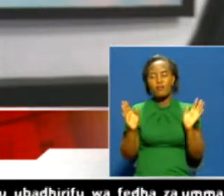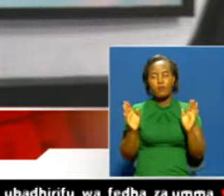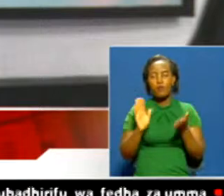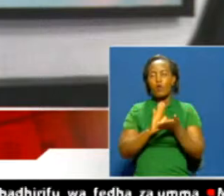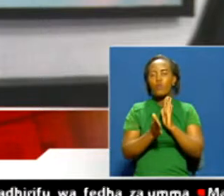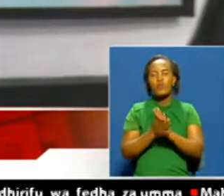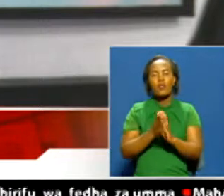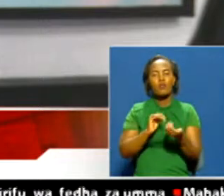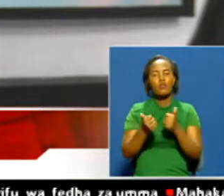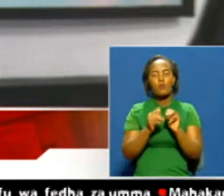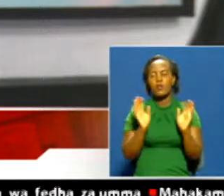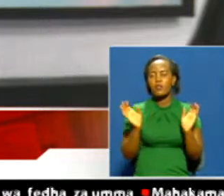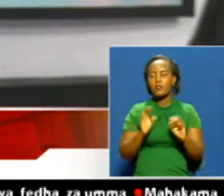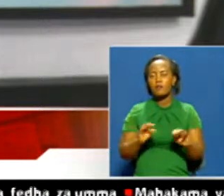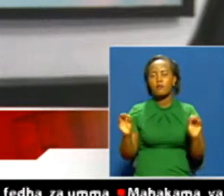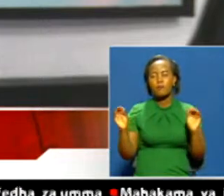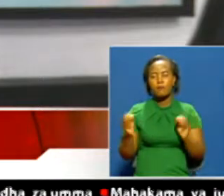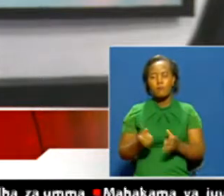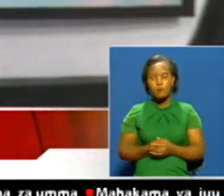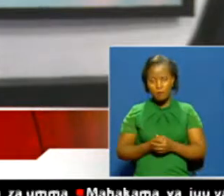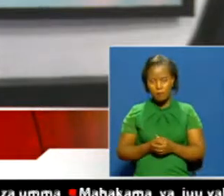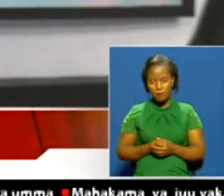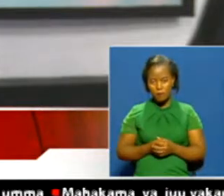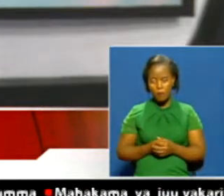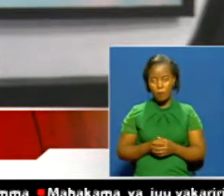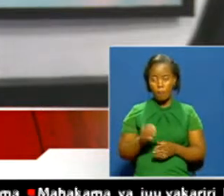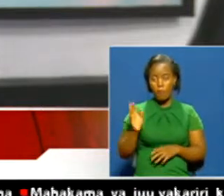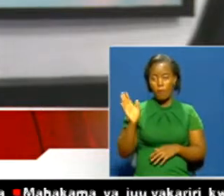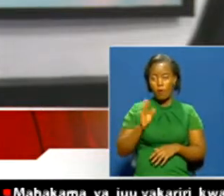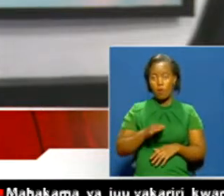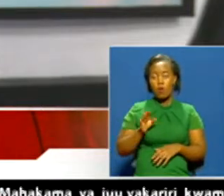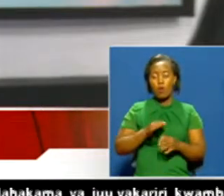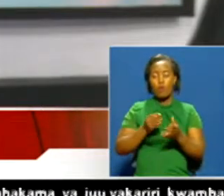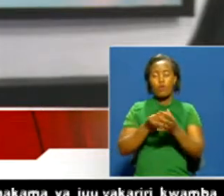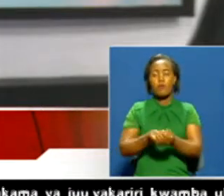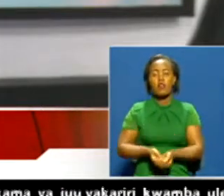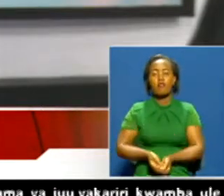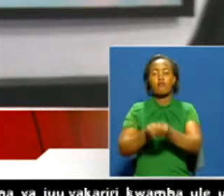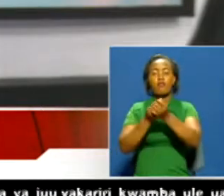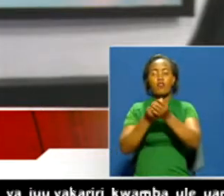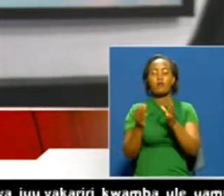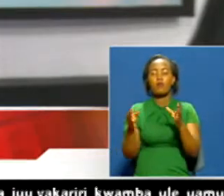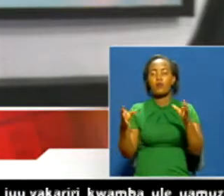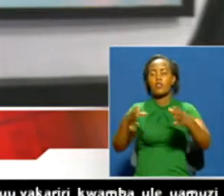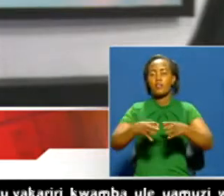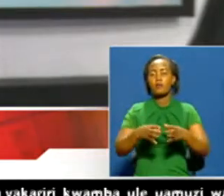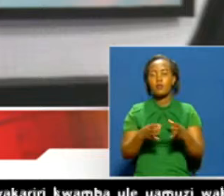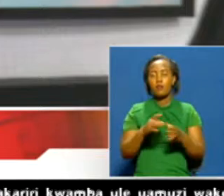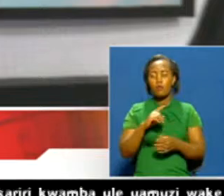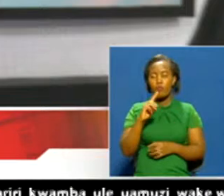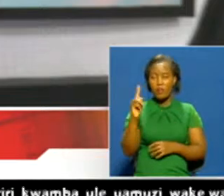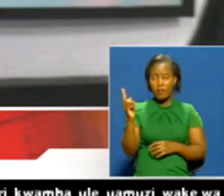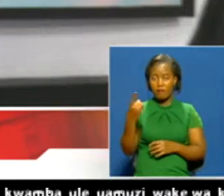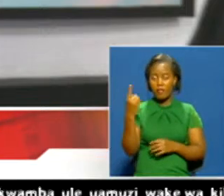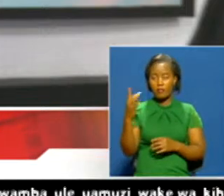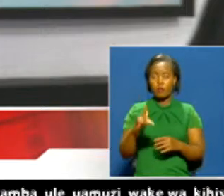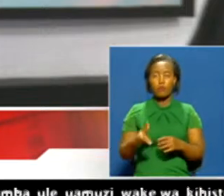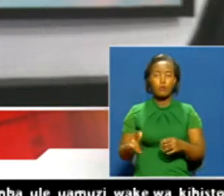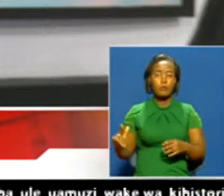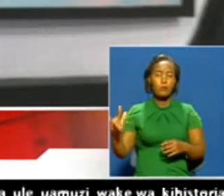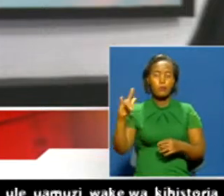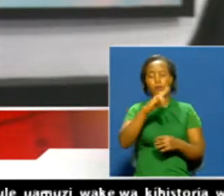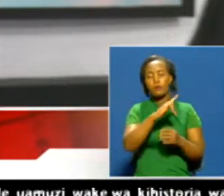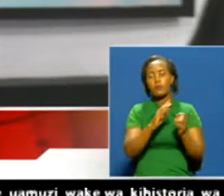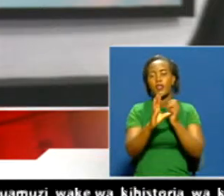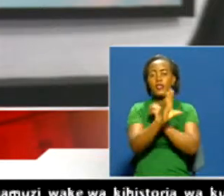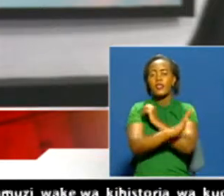hapa nchini, ambapo timu ya taifa ya kinadara ya voliboli Malkia Strikers itakuwa timu ya kwanza kuondoka homo nchini